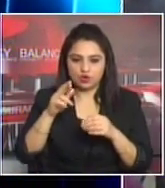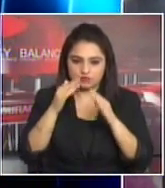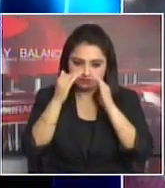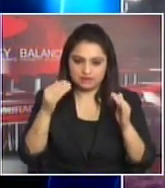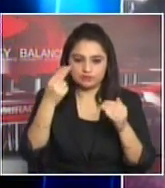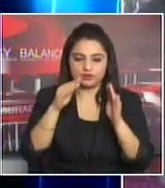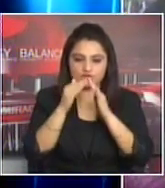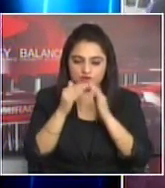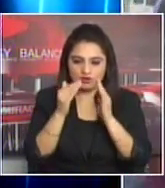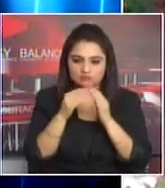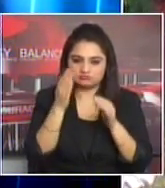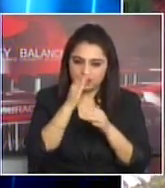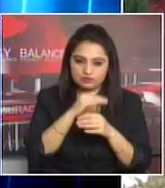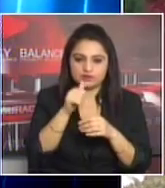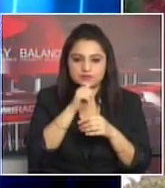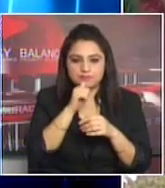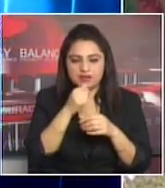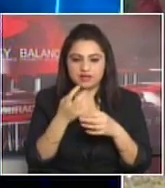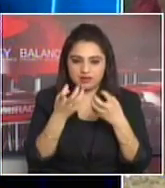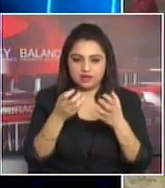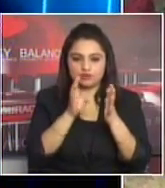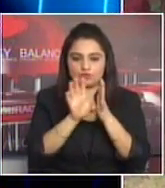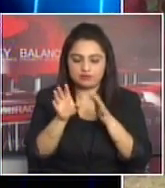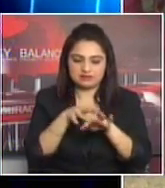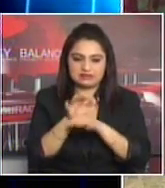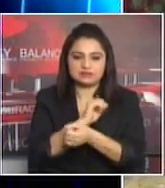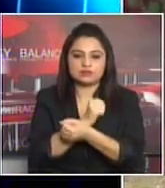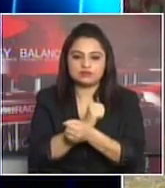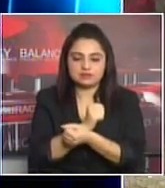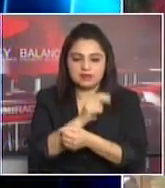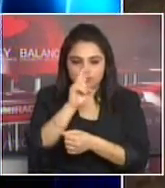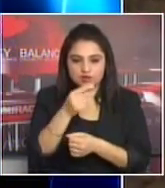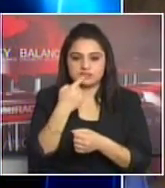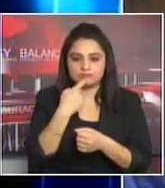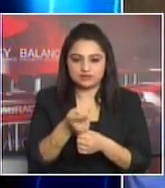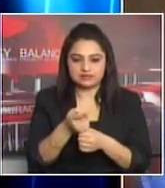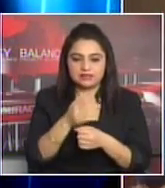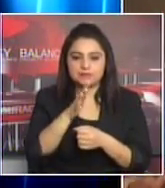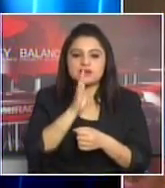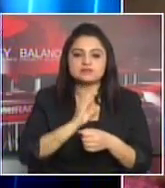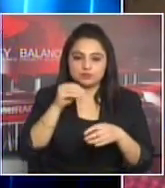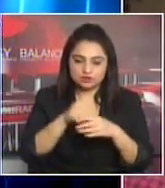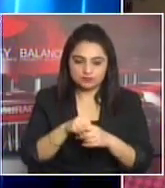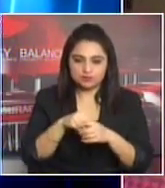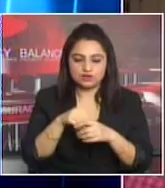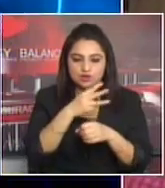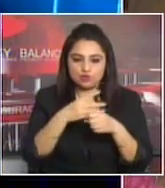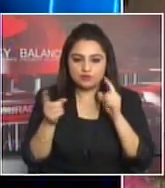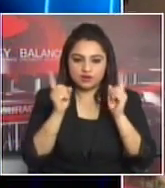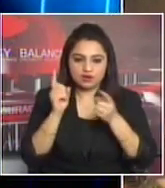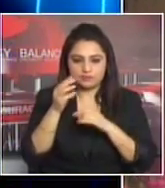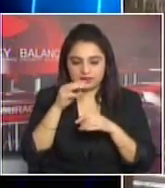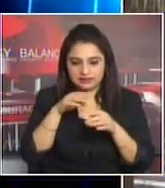घर हावाहुरी, पानी, आगोबाट बढी जोखिममा रहेको बताउँदै 5 वर्षभित्र